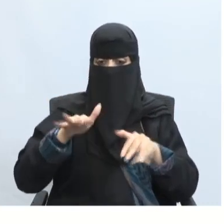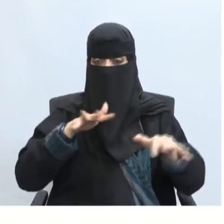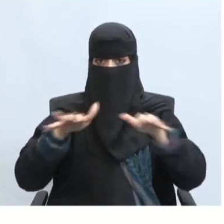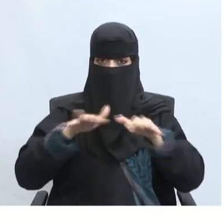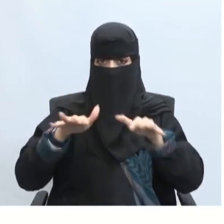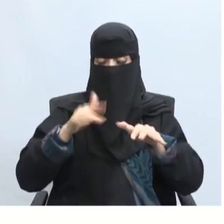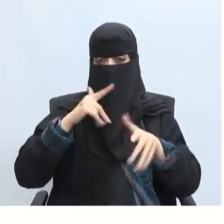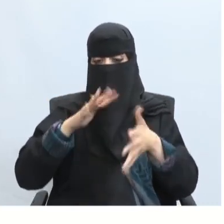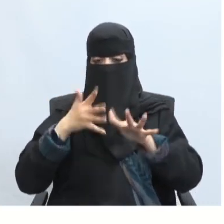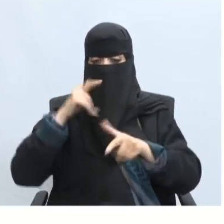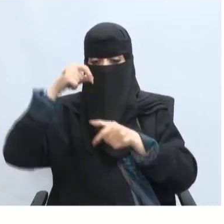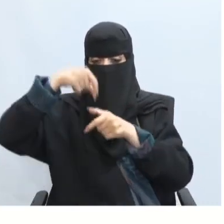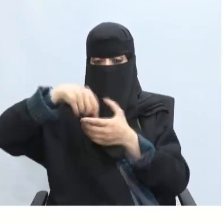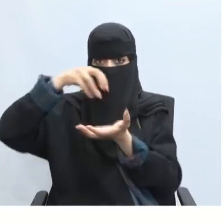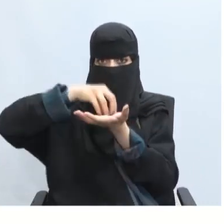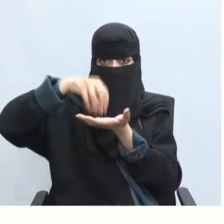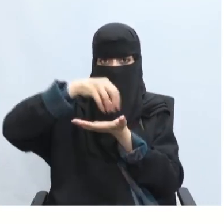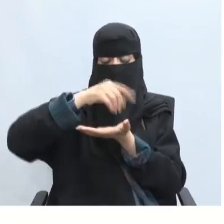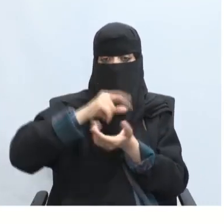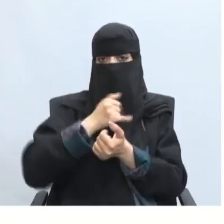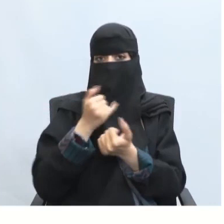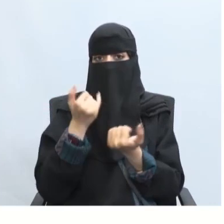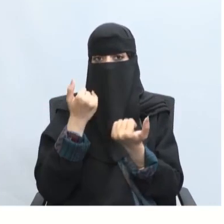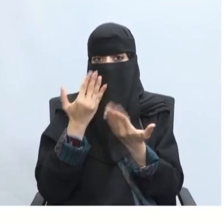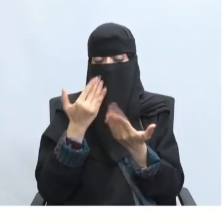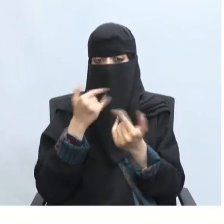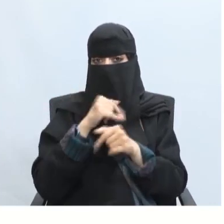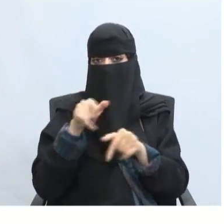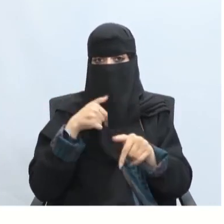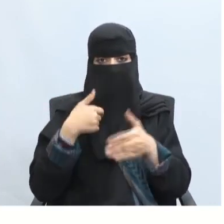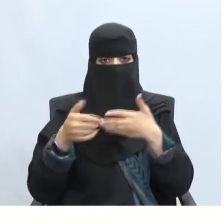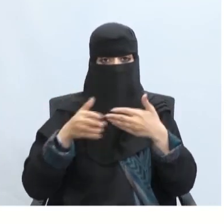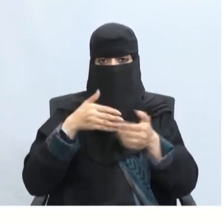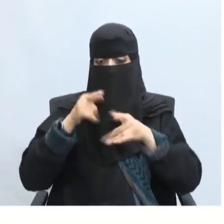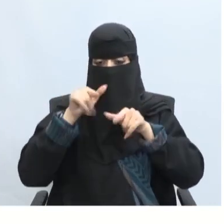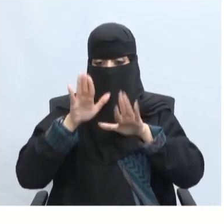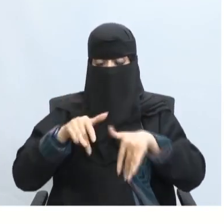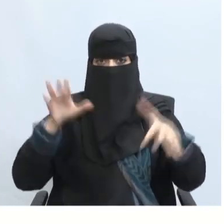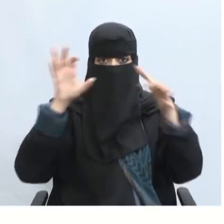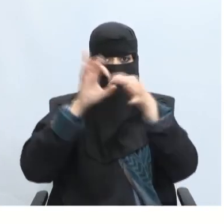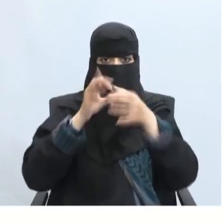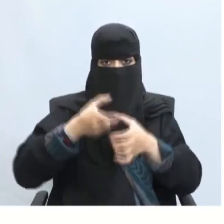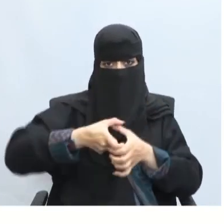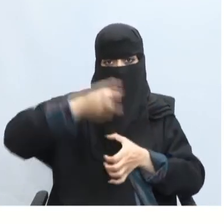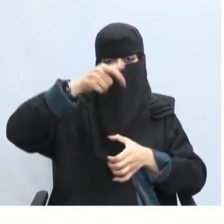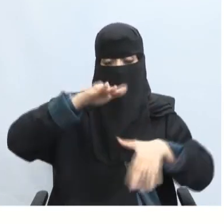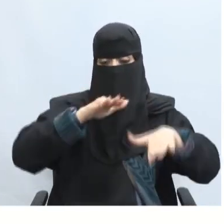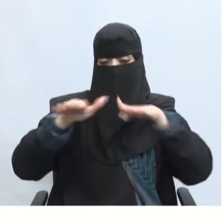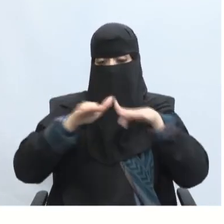قد تتواجد الزلازل احيانا في مناطق ليس لها علاقه بالاحزمه